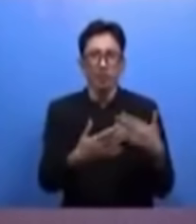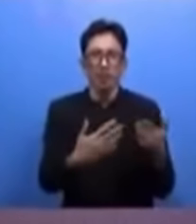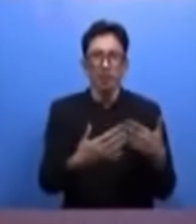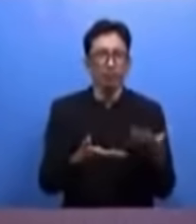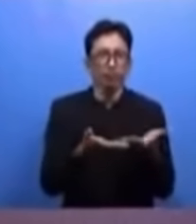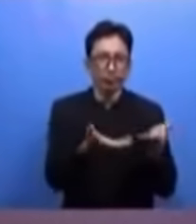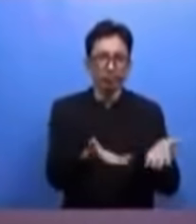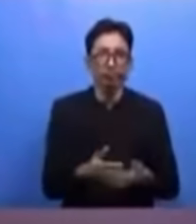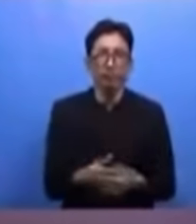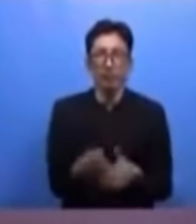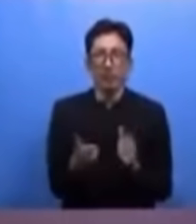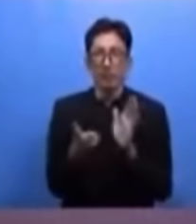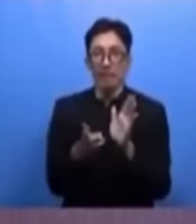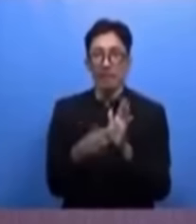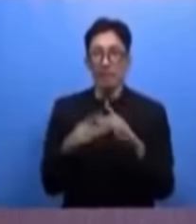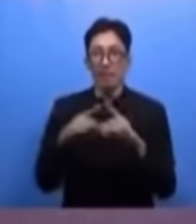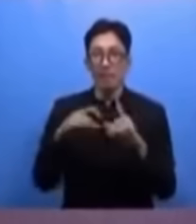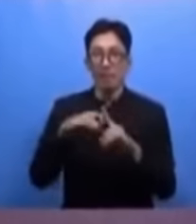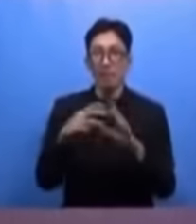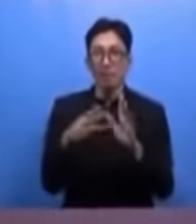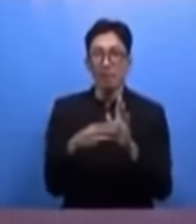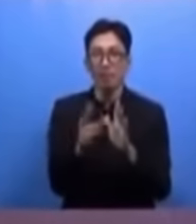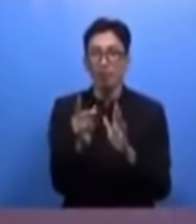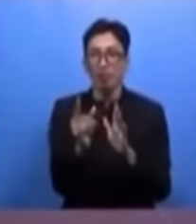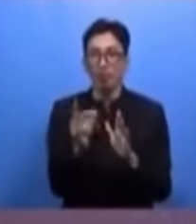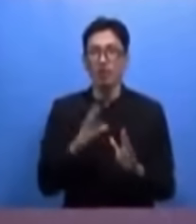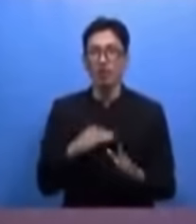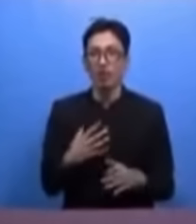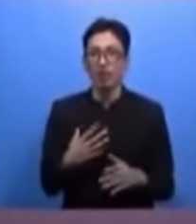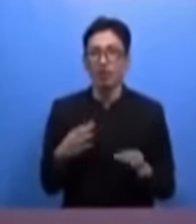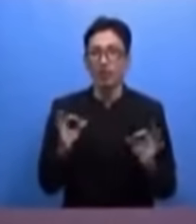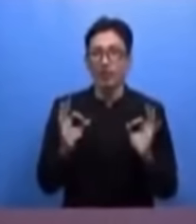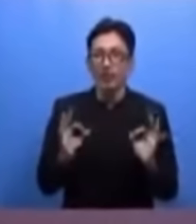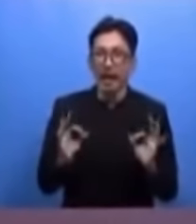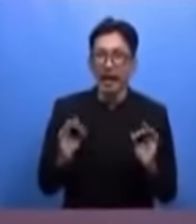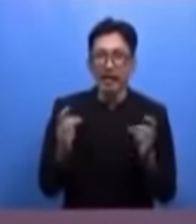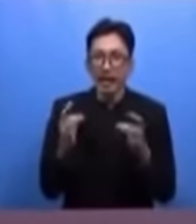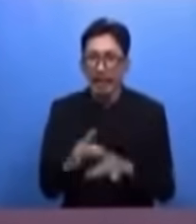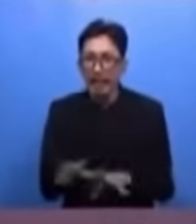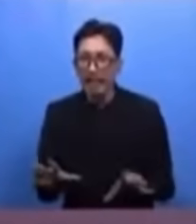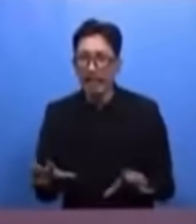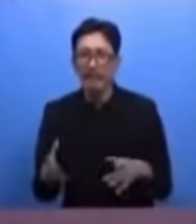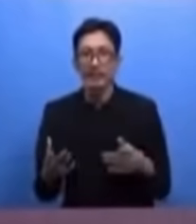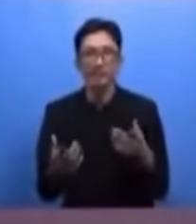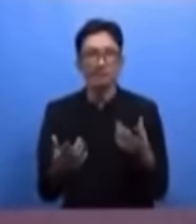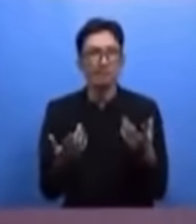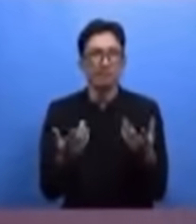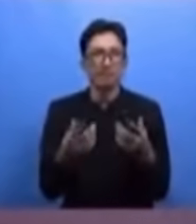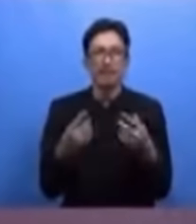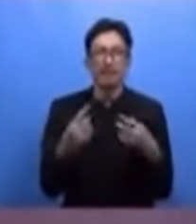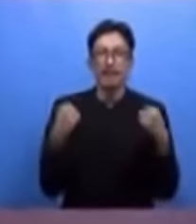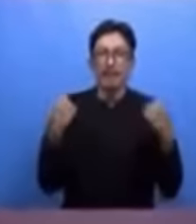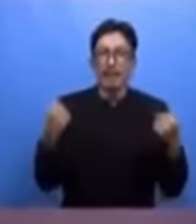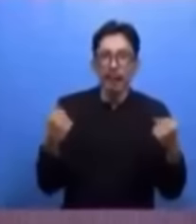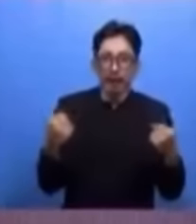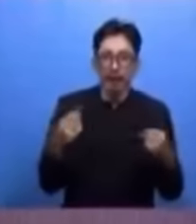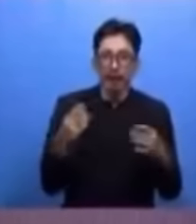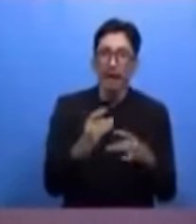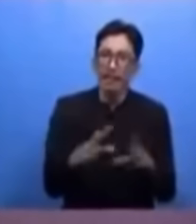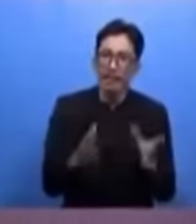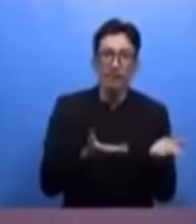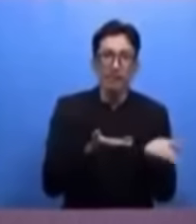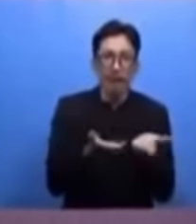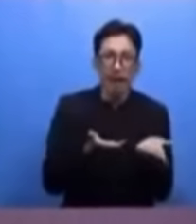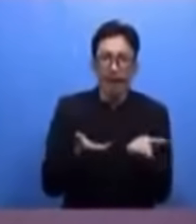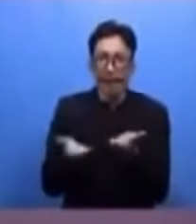adalah tiada lain memberikan pendidikan gratis, memberikan kesehatan gratis, sehingga mendapatkan pelayanan yang